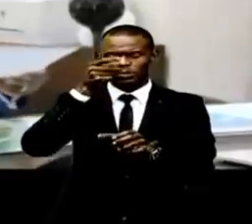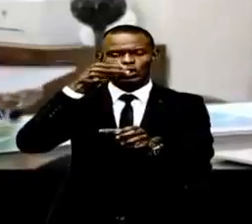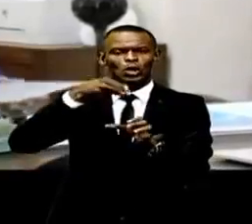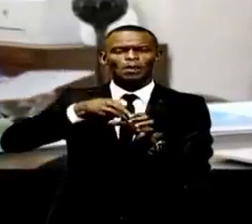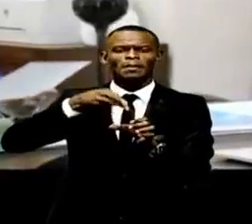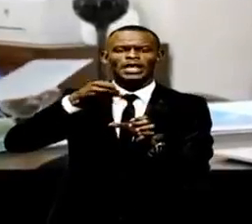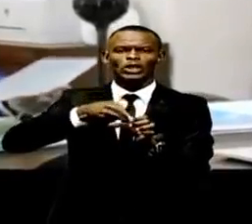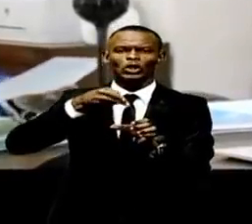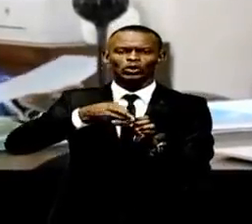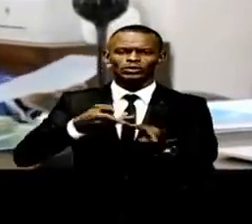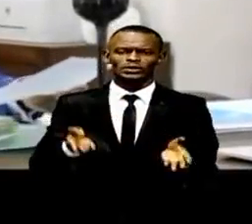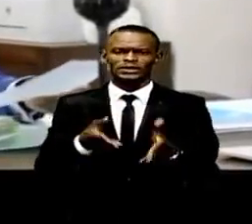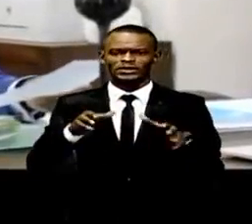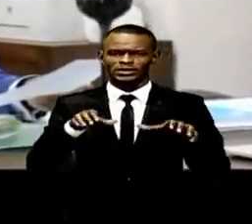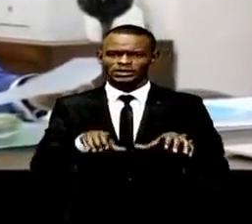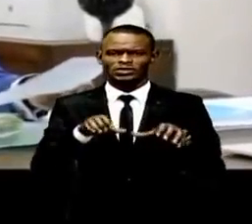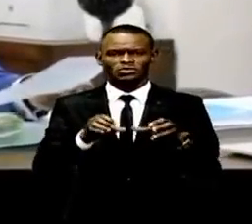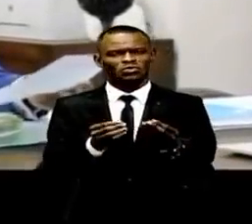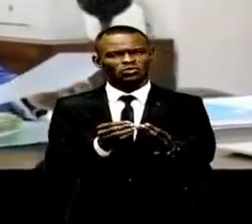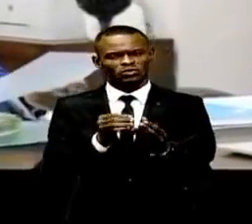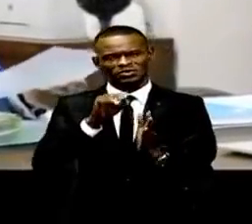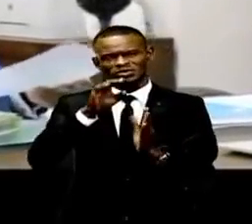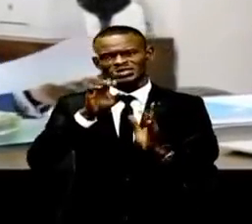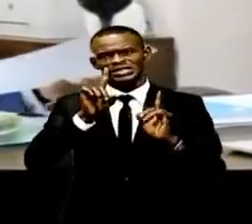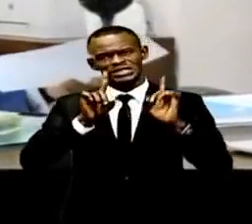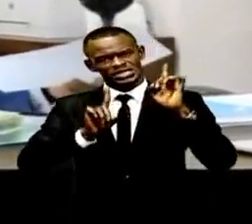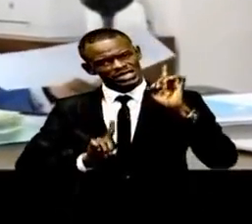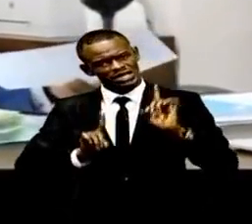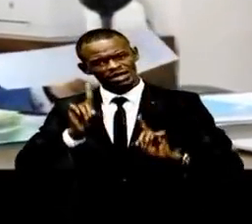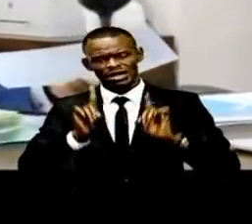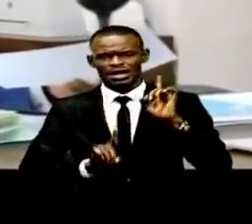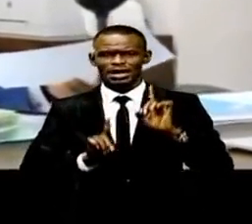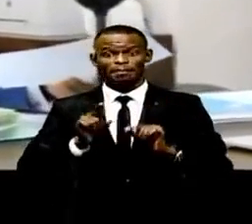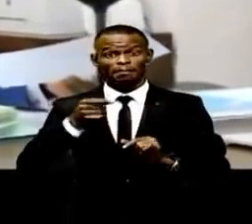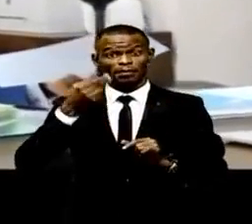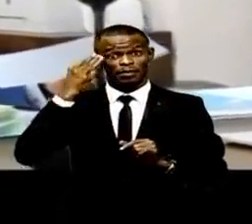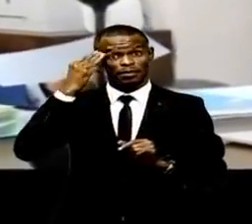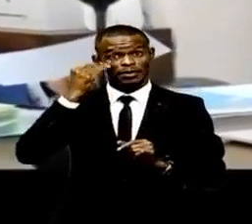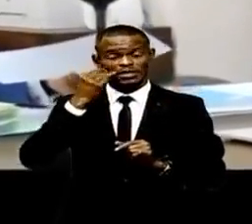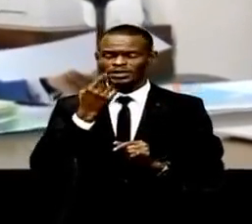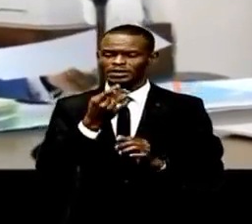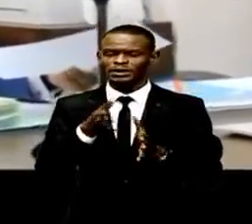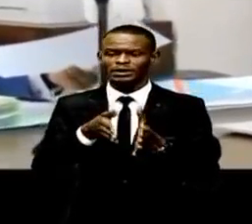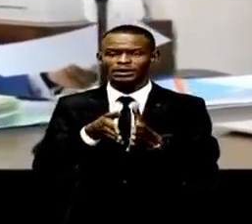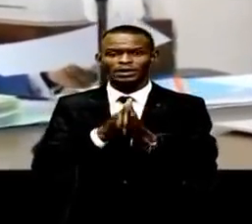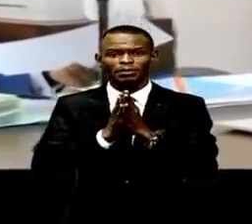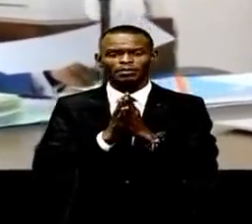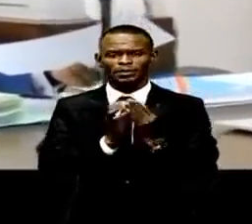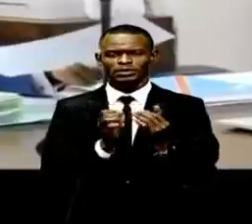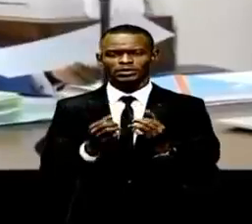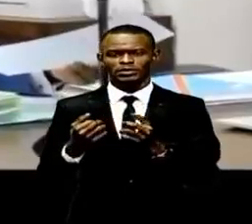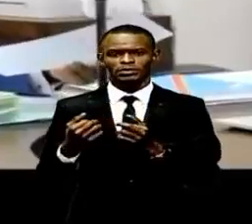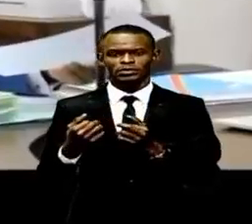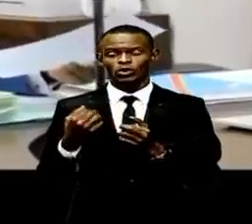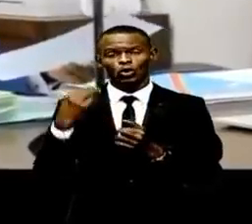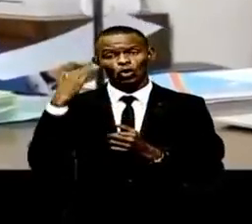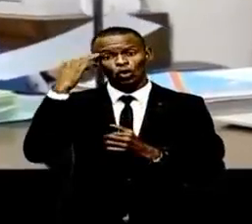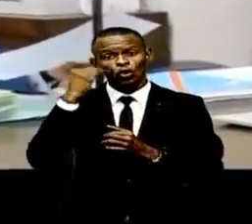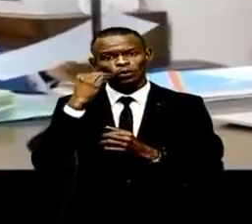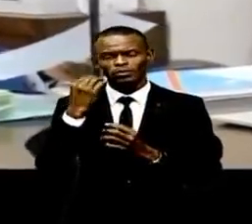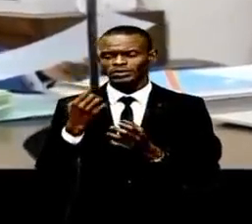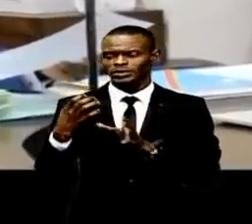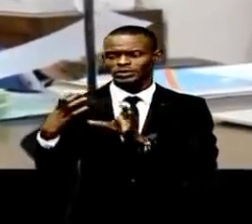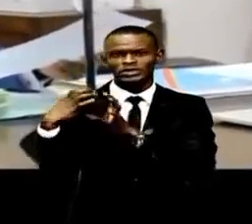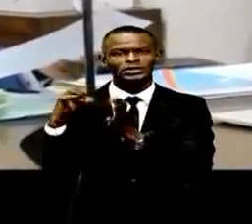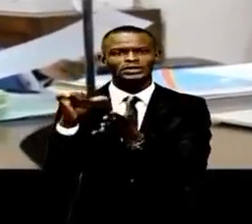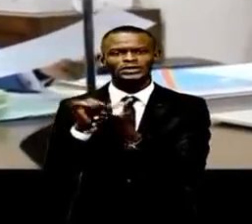rassuré l'opinion que les produits pétroliers concernés sont en cours d'acheminement pour renforcer les stocks existants et ainsi contenir la